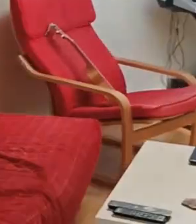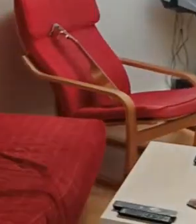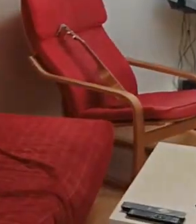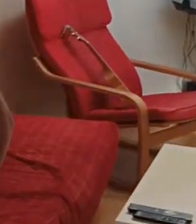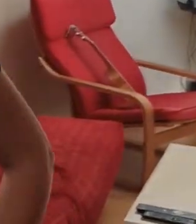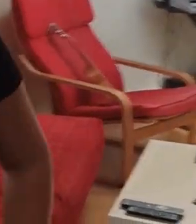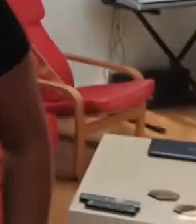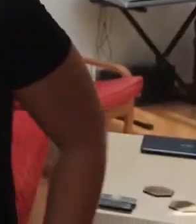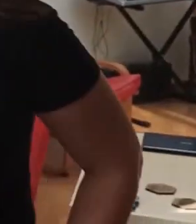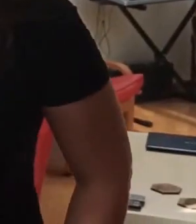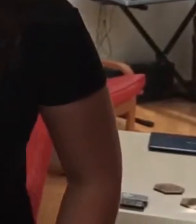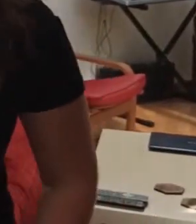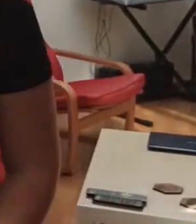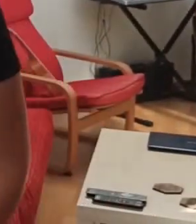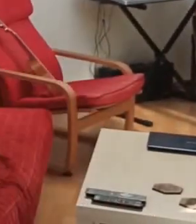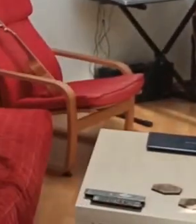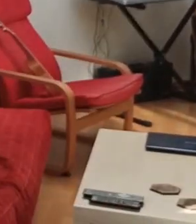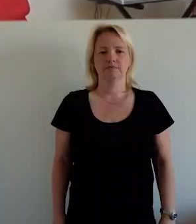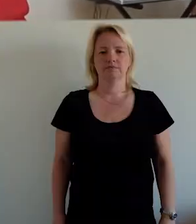Lepší.